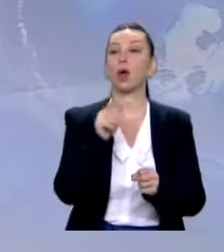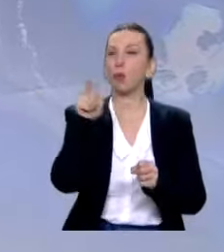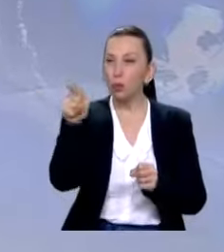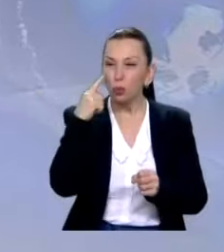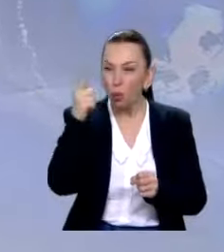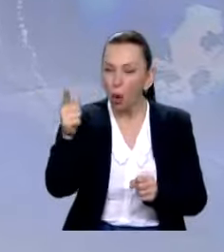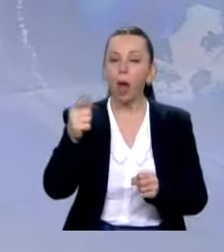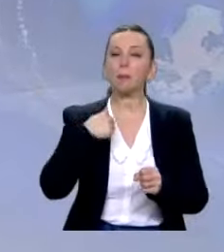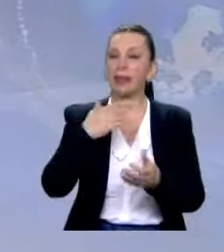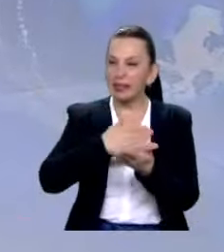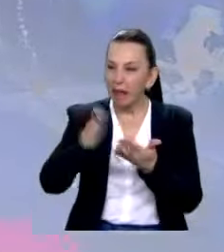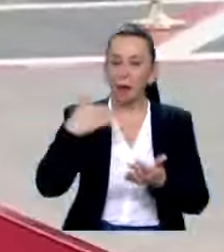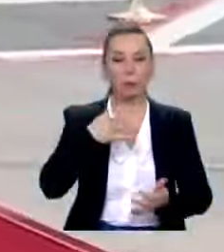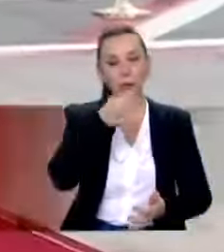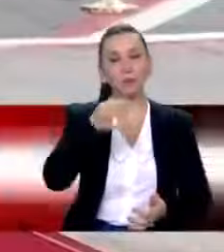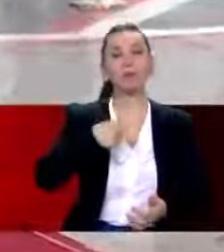vermemeli